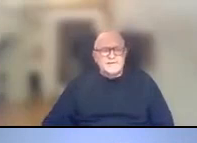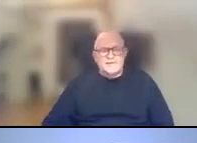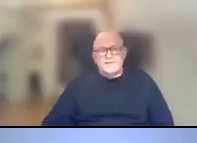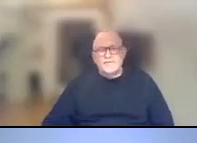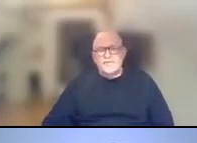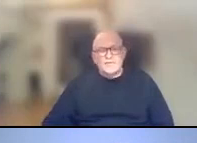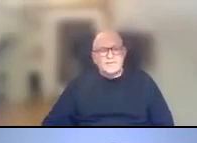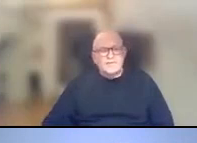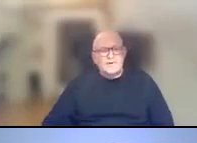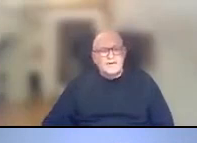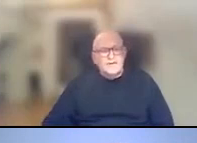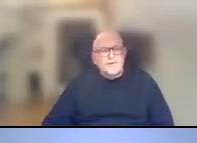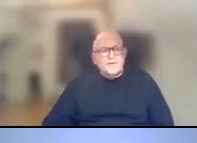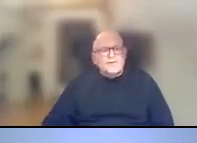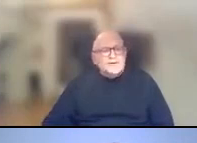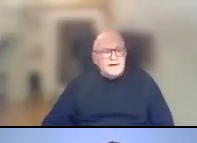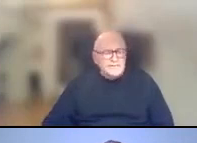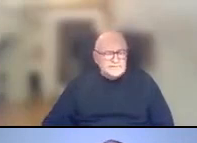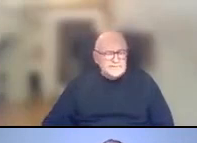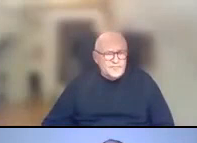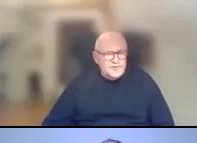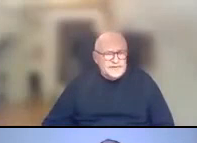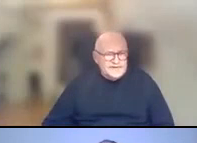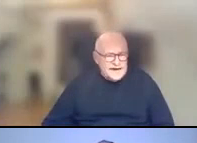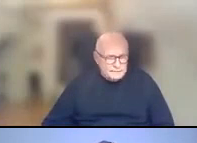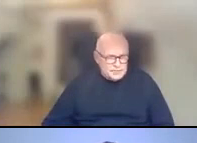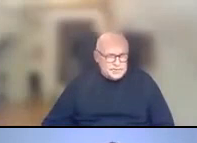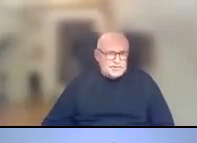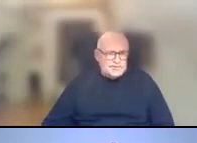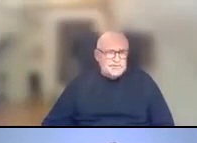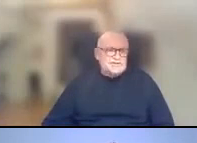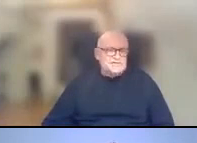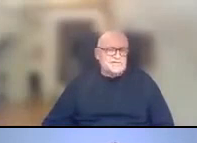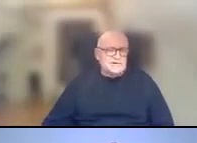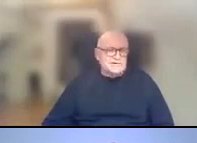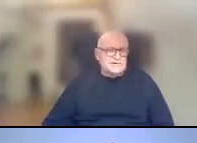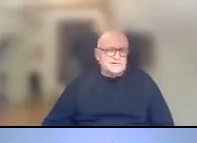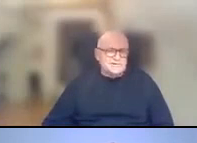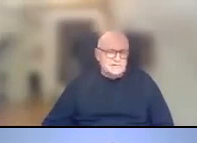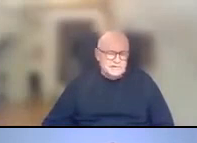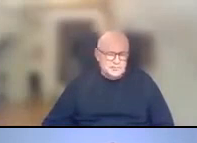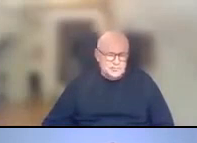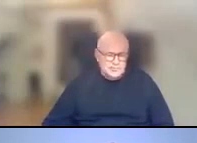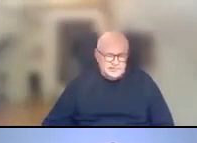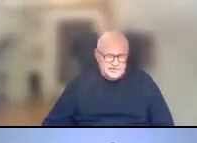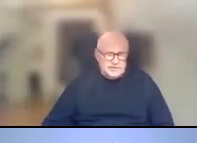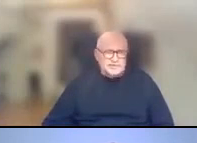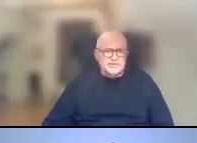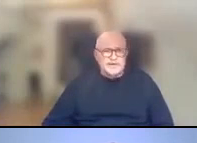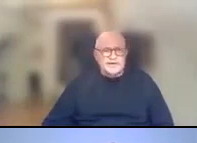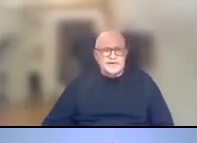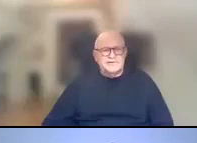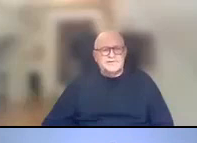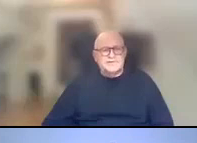begangen wurden und nachgewiesen wurden in abgeschlossenen Gerichtsverfahren. Das sind also